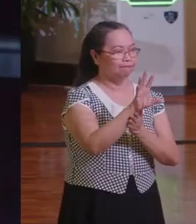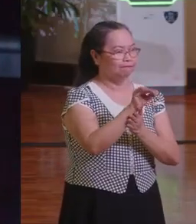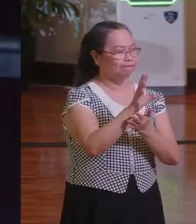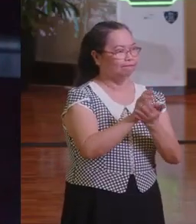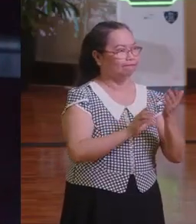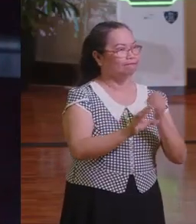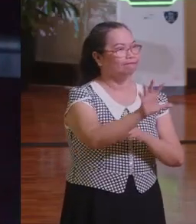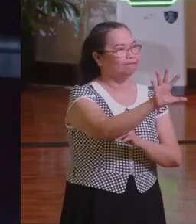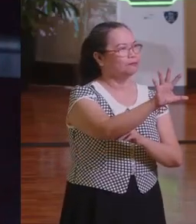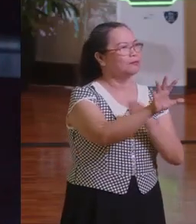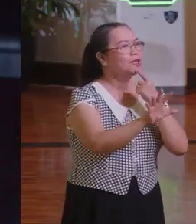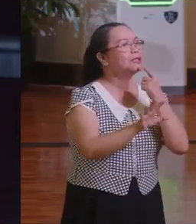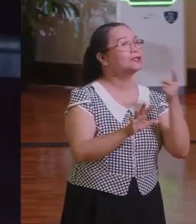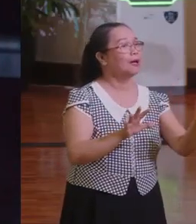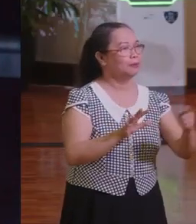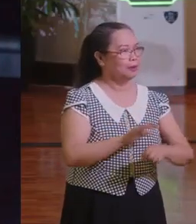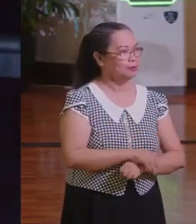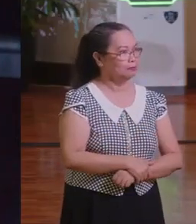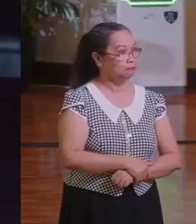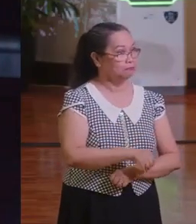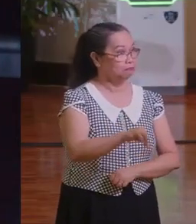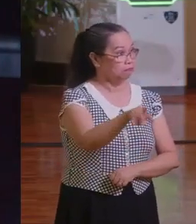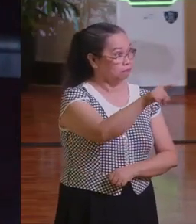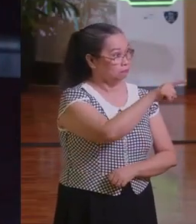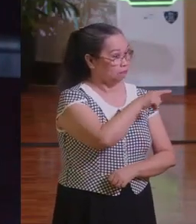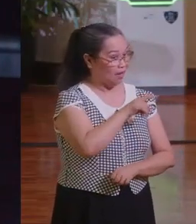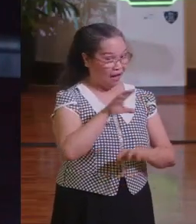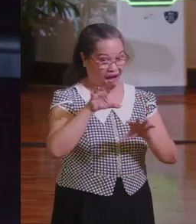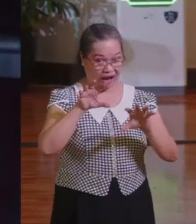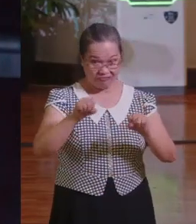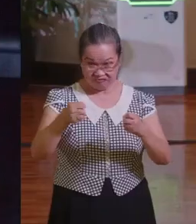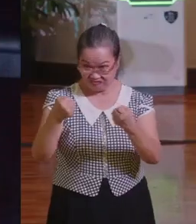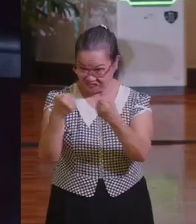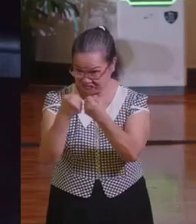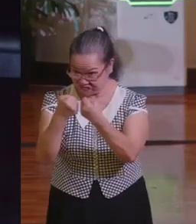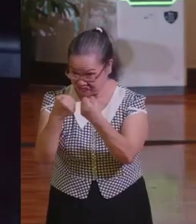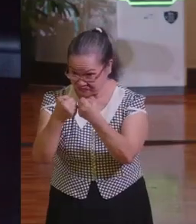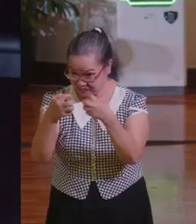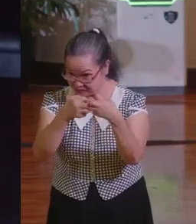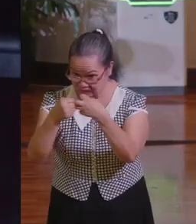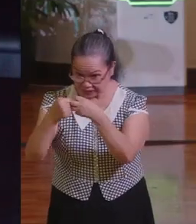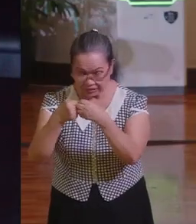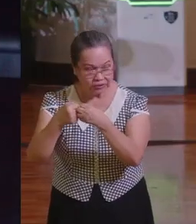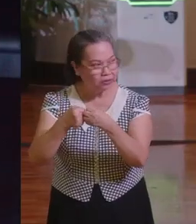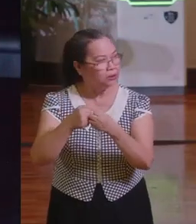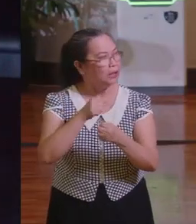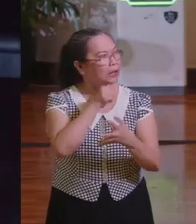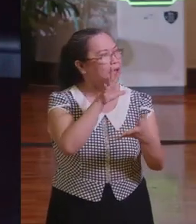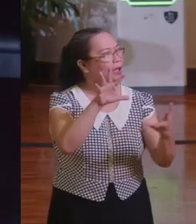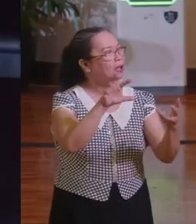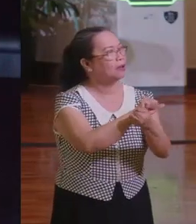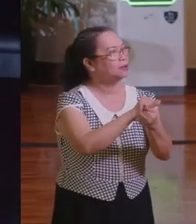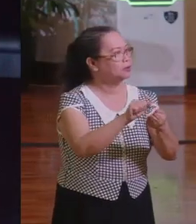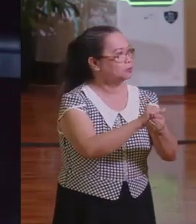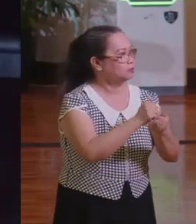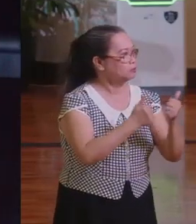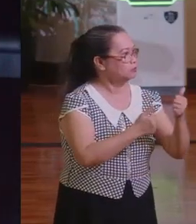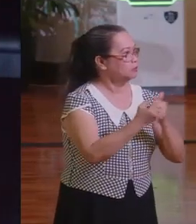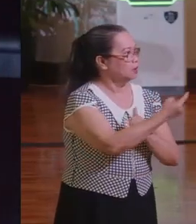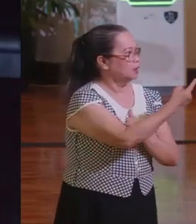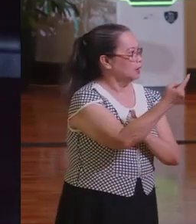5. Ang sabi niya, but if you bite and devour one another, watch out that you are not consumed by one